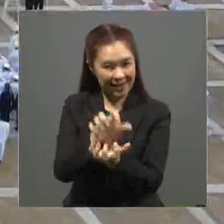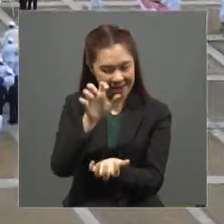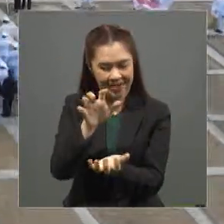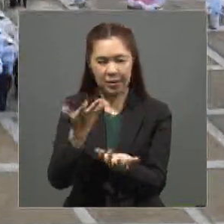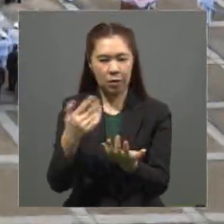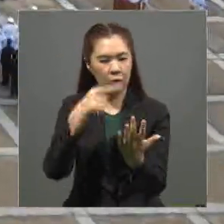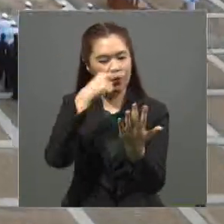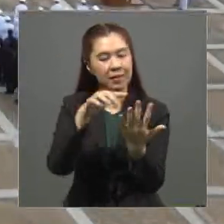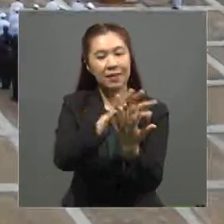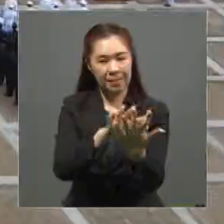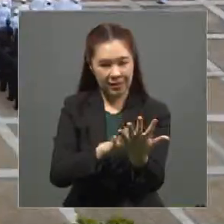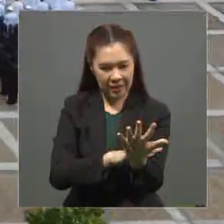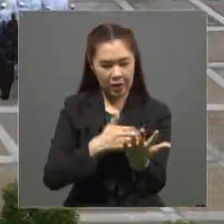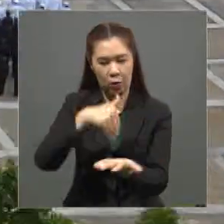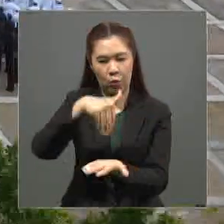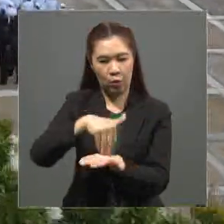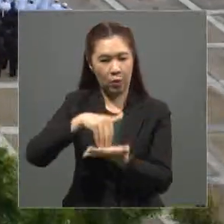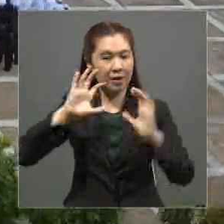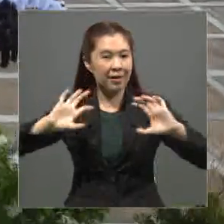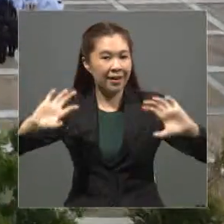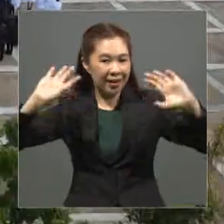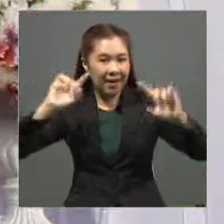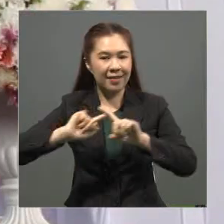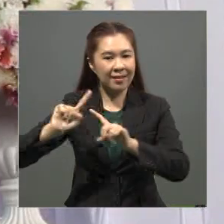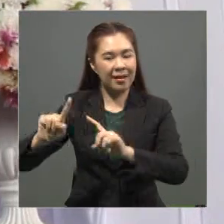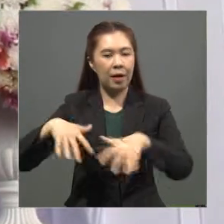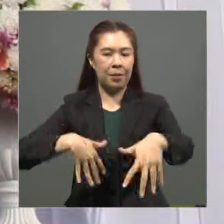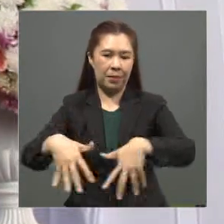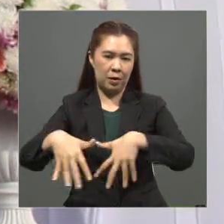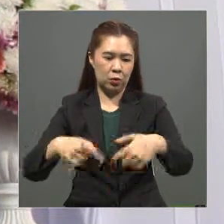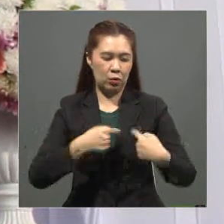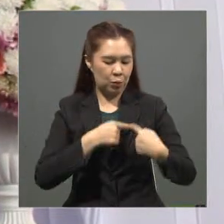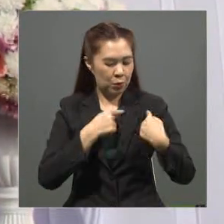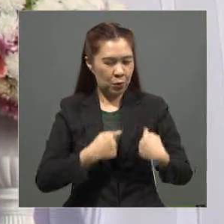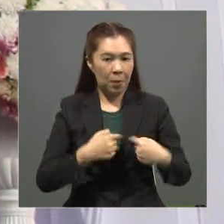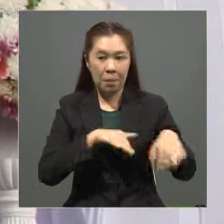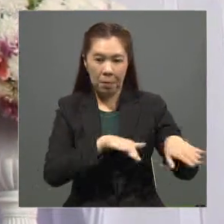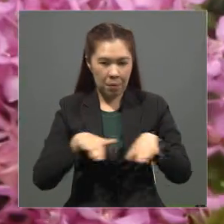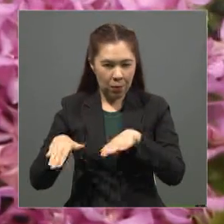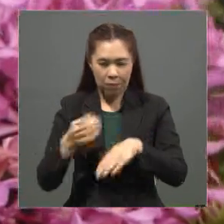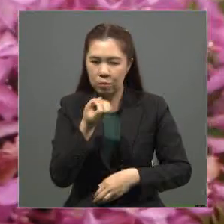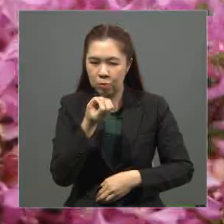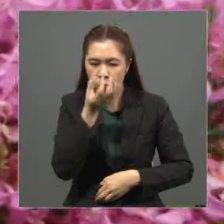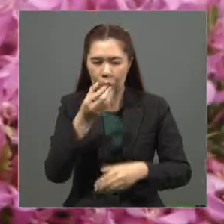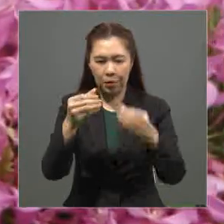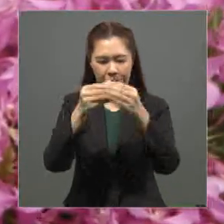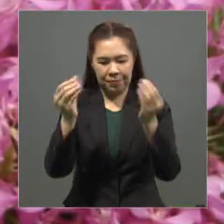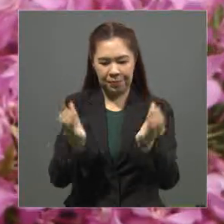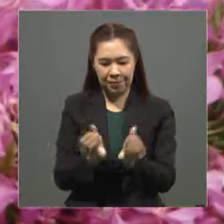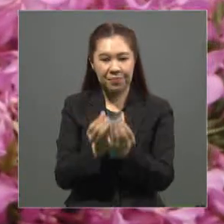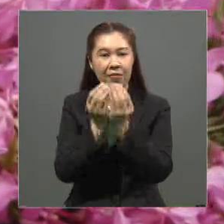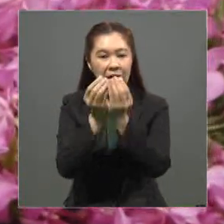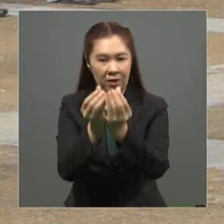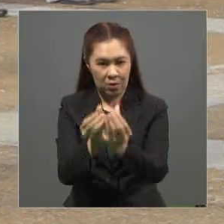จังหวัดทั่วประเทศครับที่สวนรัชการองค์กรต่างๆและประชาชนพร้อมใจกันประกอบพิธีวางพวงมาลาเบื้องหน้าพระบรมราช